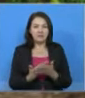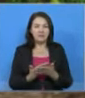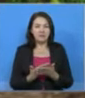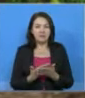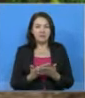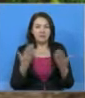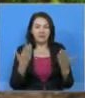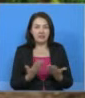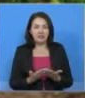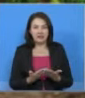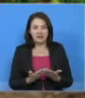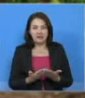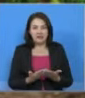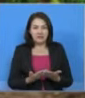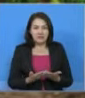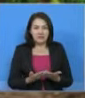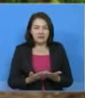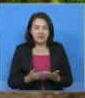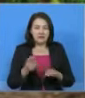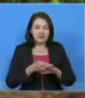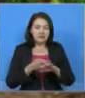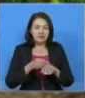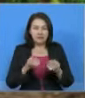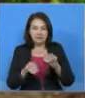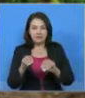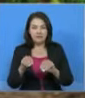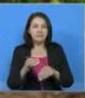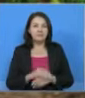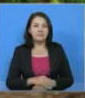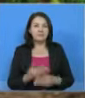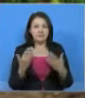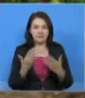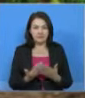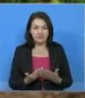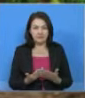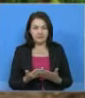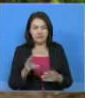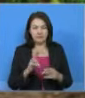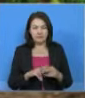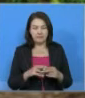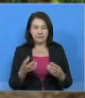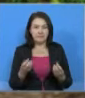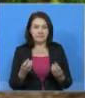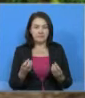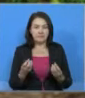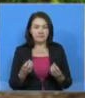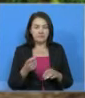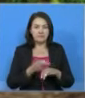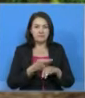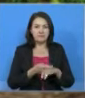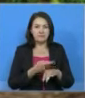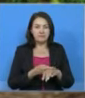үйбесі қазір не? Картопты егіп қойдық. Енді тағы не айтайым, картопты